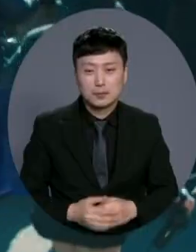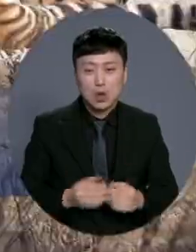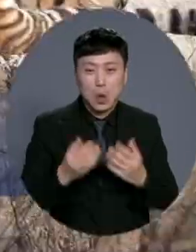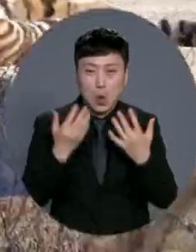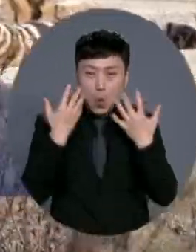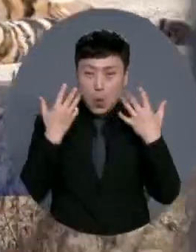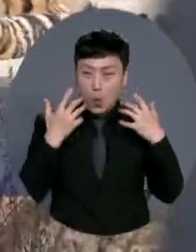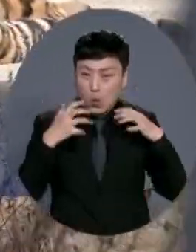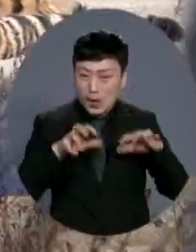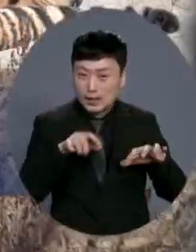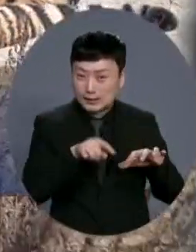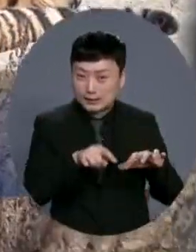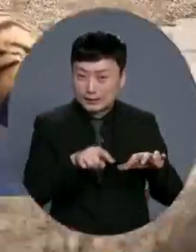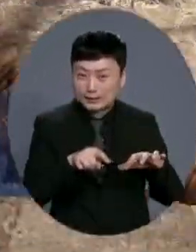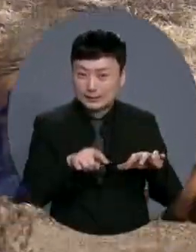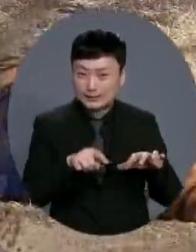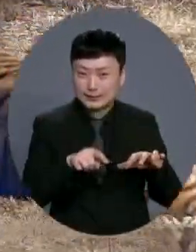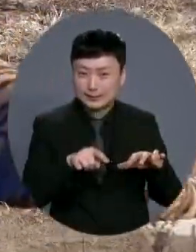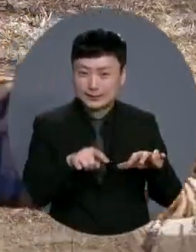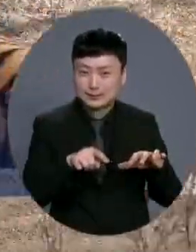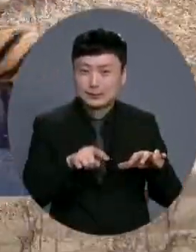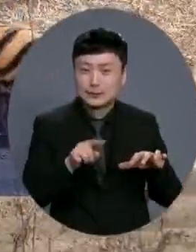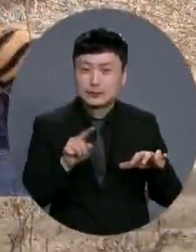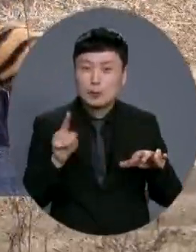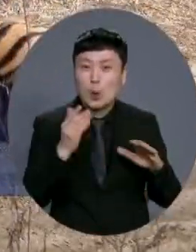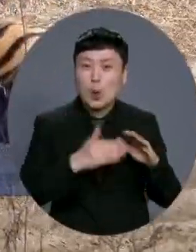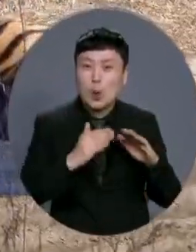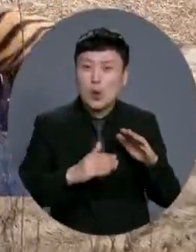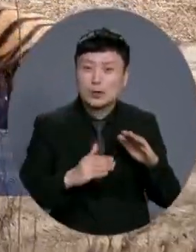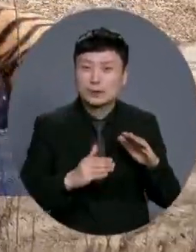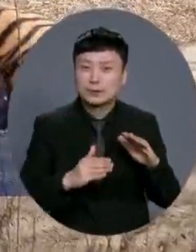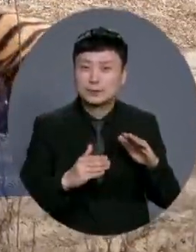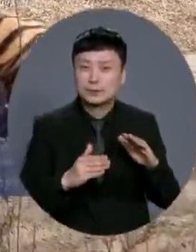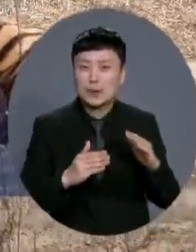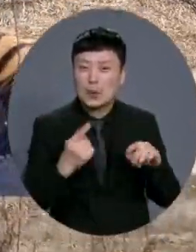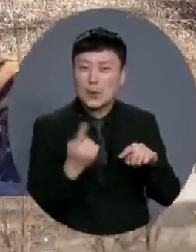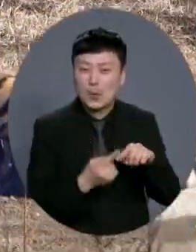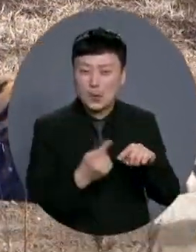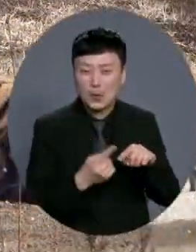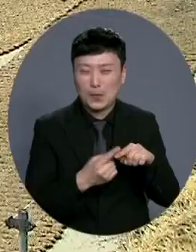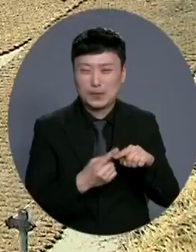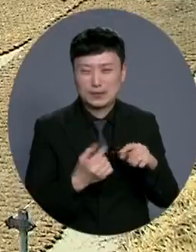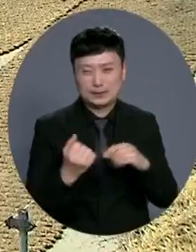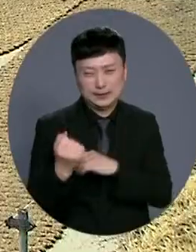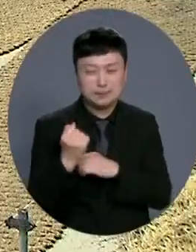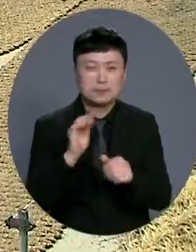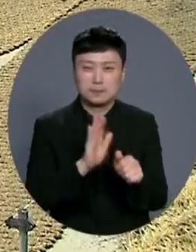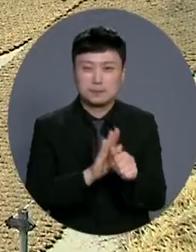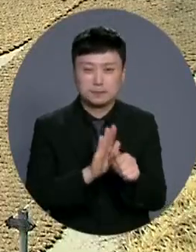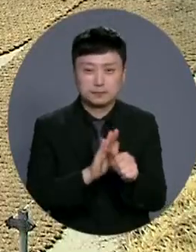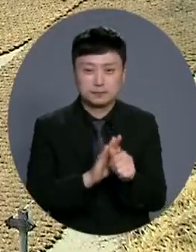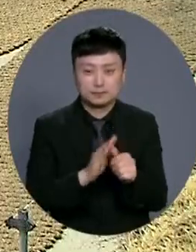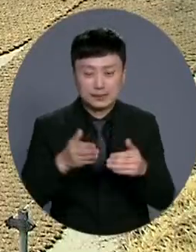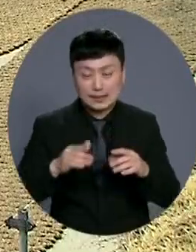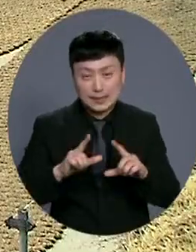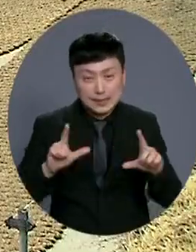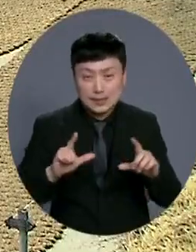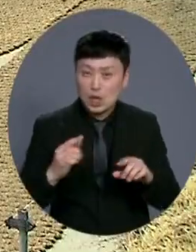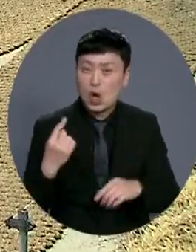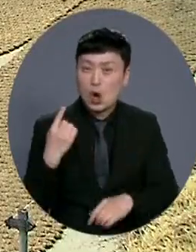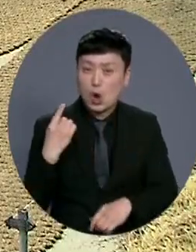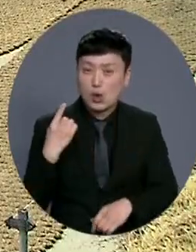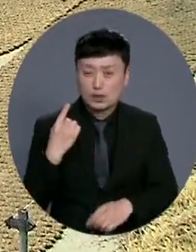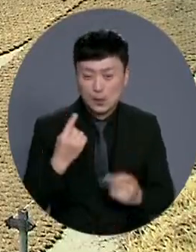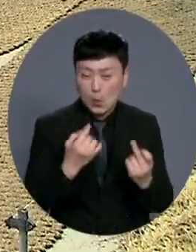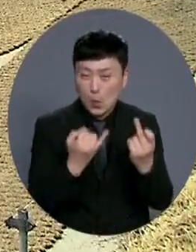그 저희 말로 정직원 되고 난 후라서 더 많이 힘 실어 주려고 생일 당일인 어제도 남매의